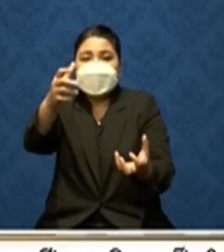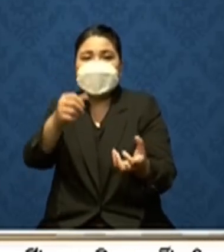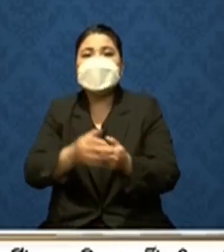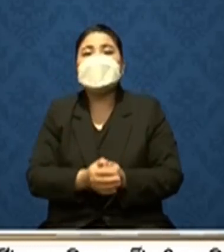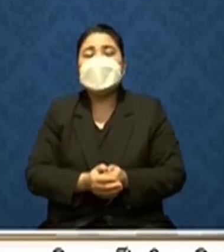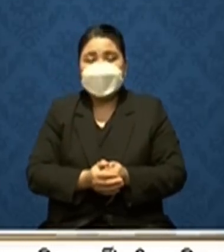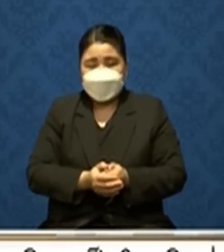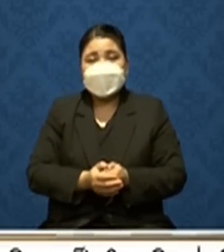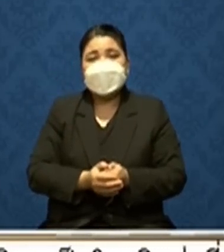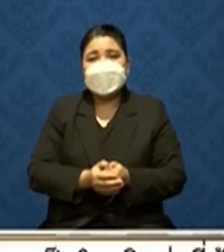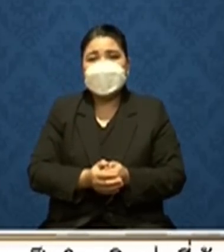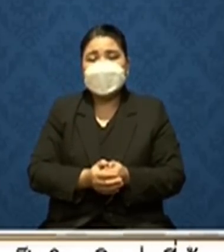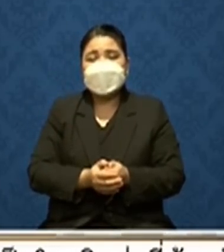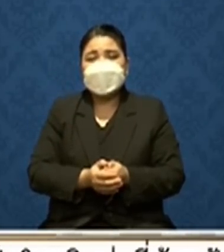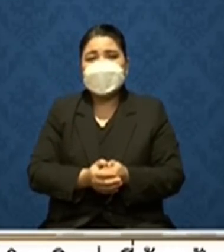ครับ